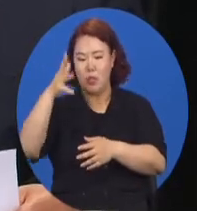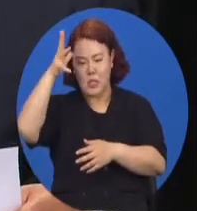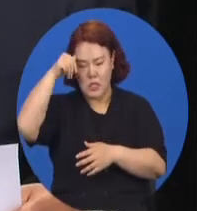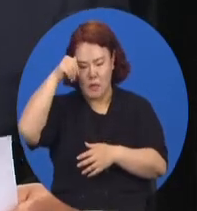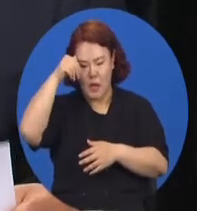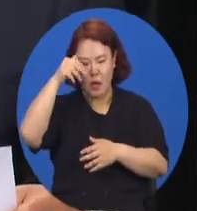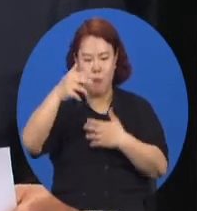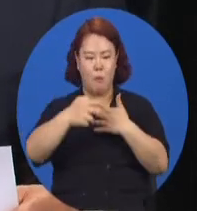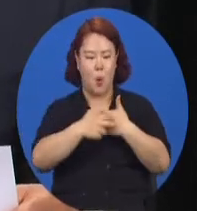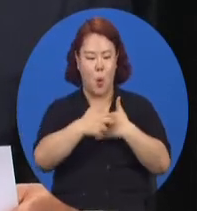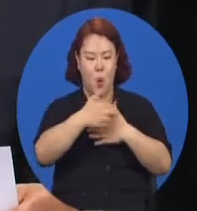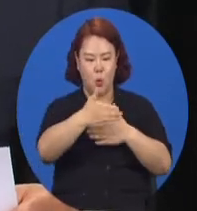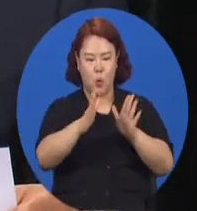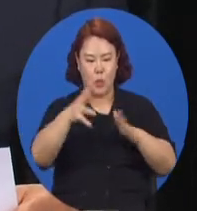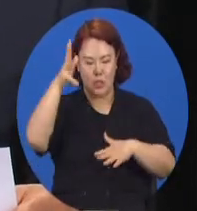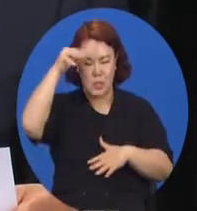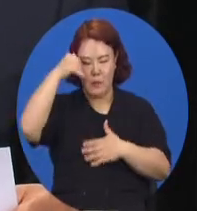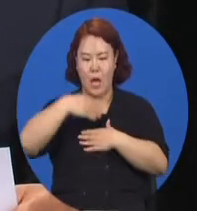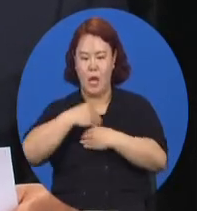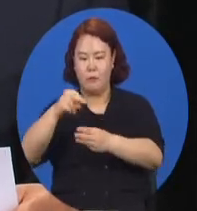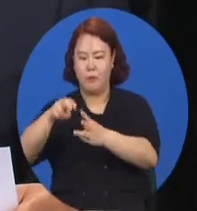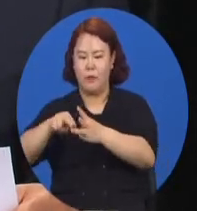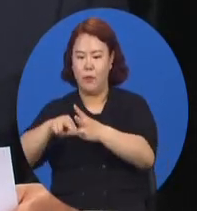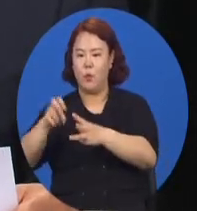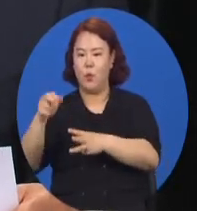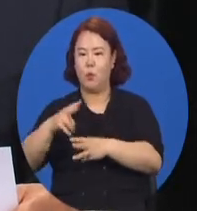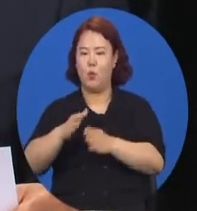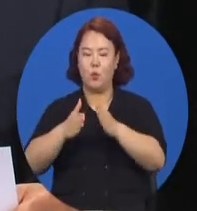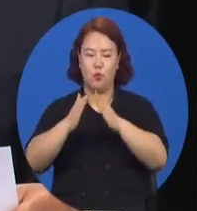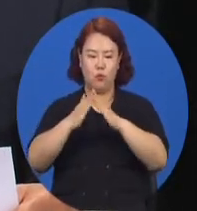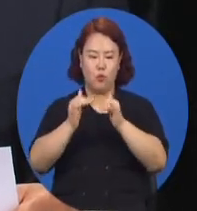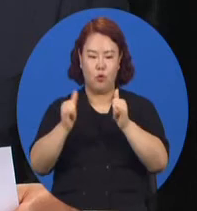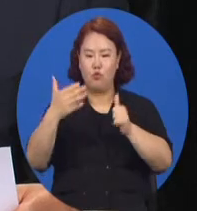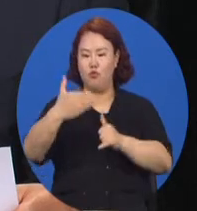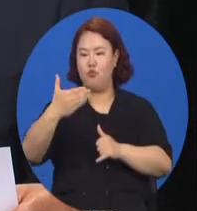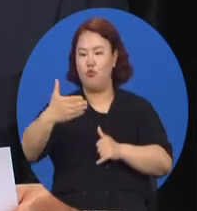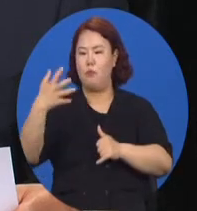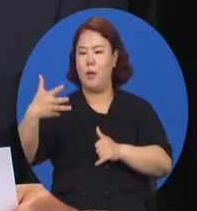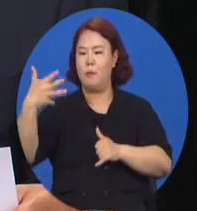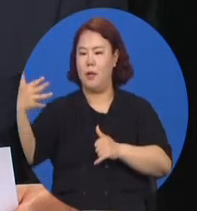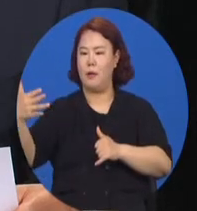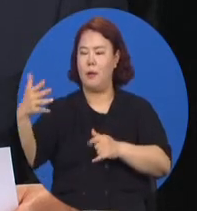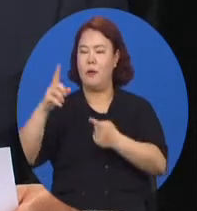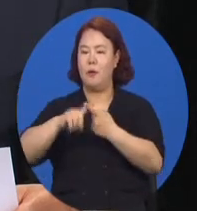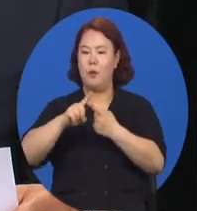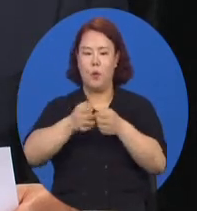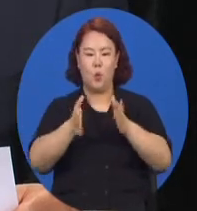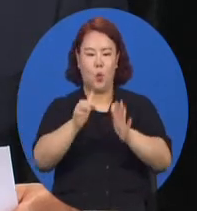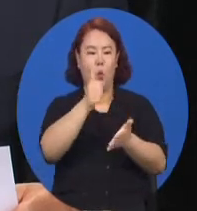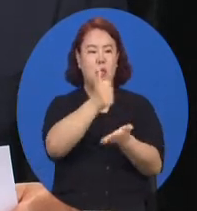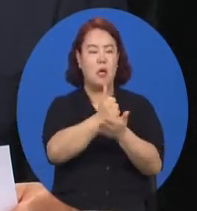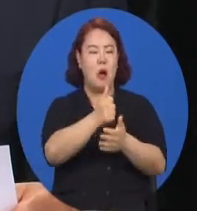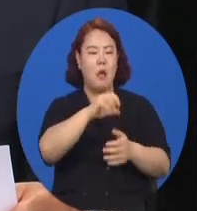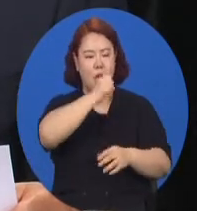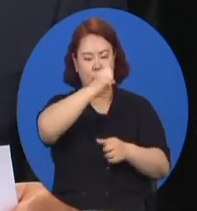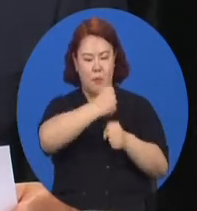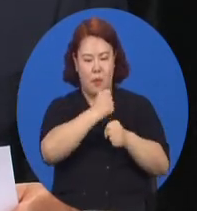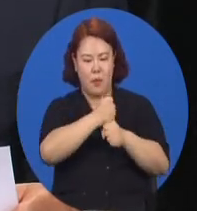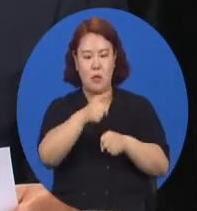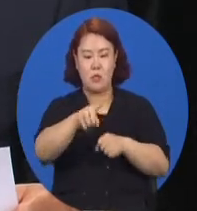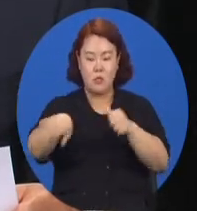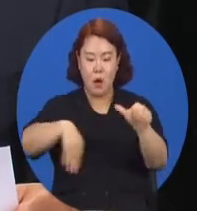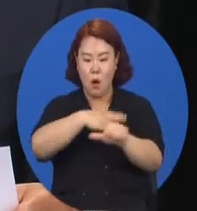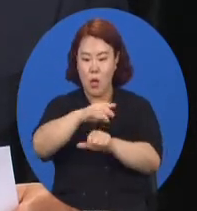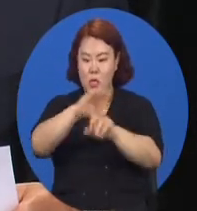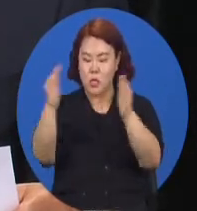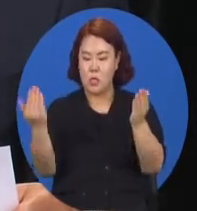치매안심센터도 하셨다. 그다음에 뭐 주민들 뭐 예를 들면 9988 도지사님 예산 나온 것이고 이게 다 무슨 얘기냐 하면요.